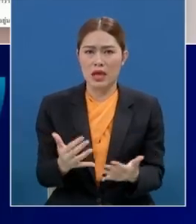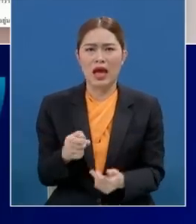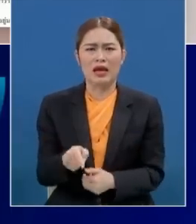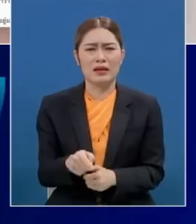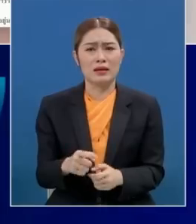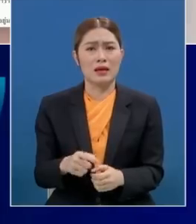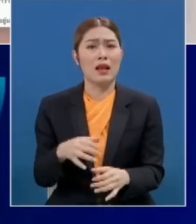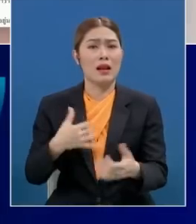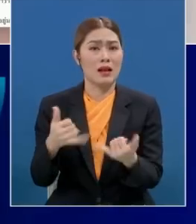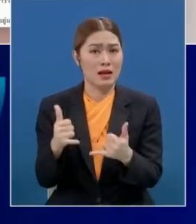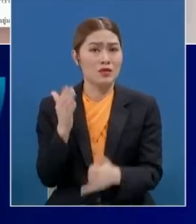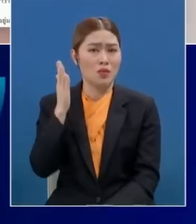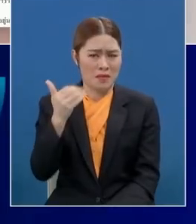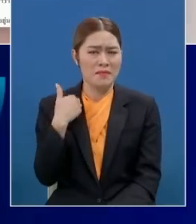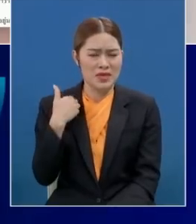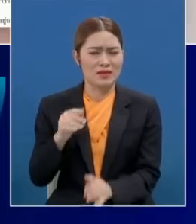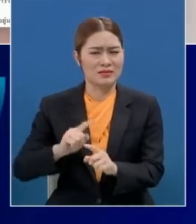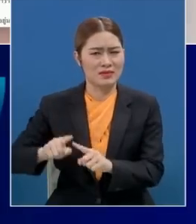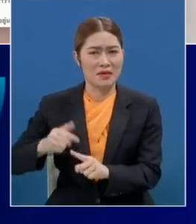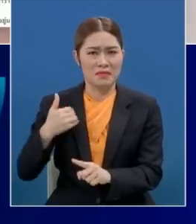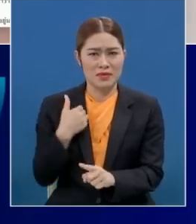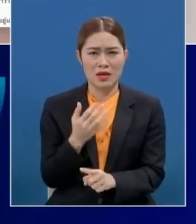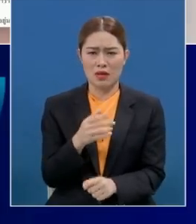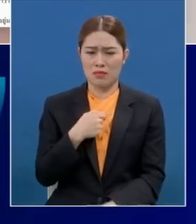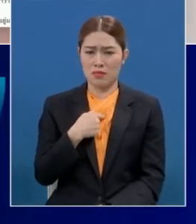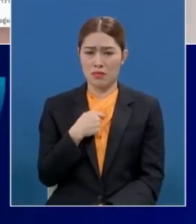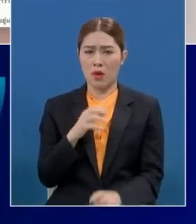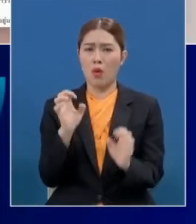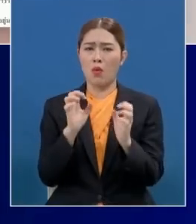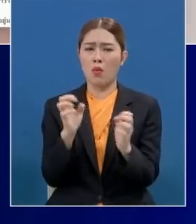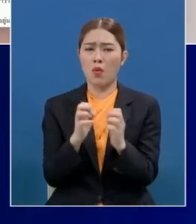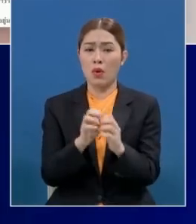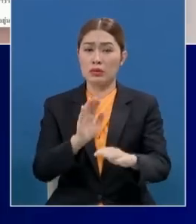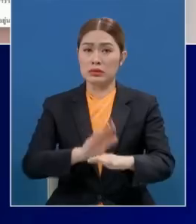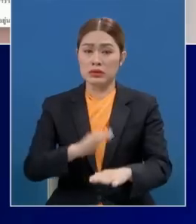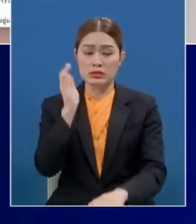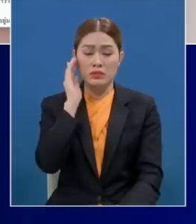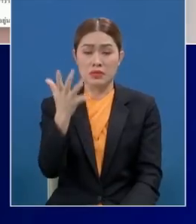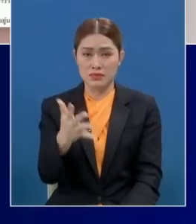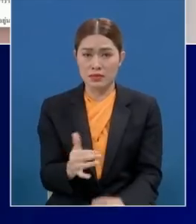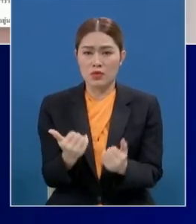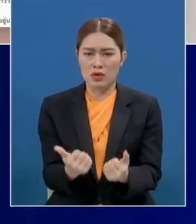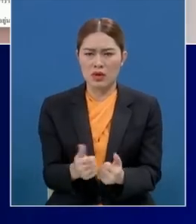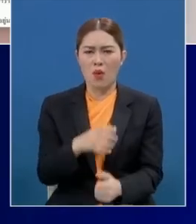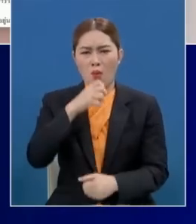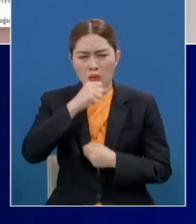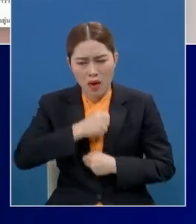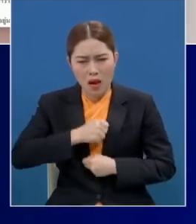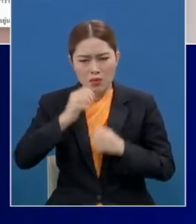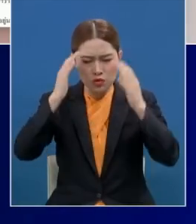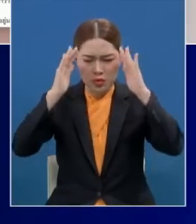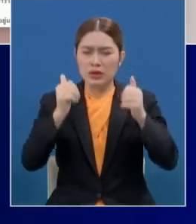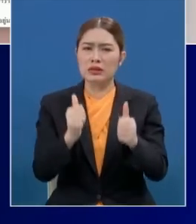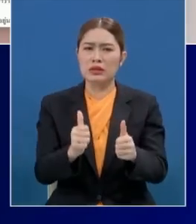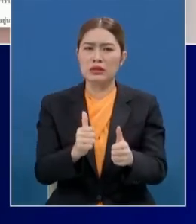เคยเปิดเกมนะเดี๋ยวยังมีอีกหลายชั้นเดี๋ยวจะมาหาว่าผมปั่นอีกเตือนก็ไม่เชื่อสู้กับคนแก่ประสบการณ์สูง